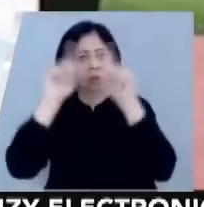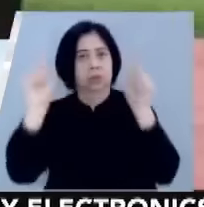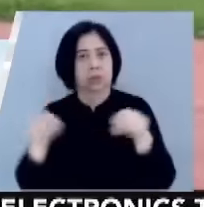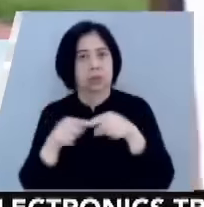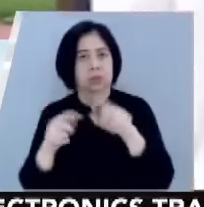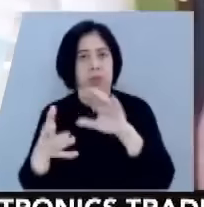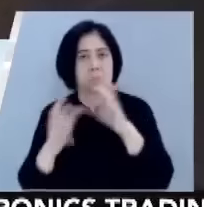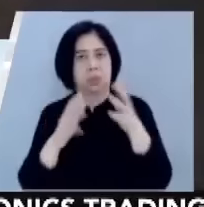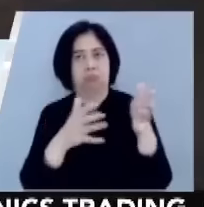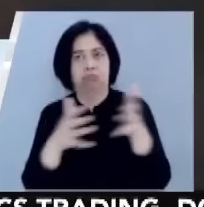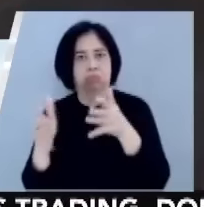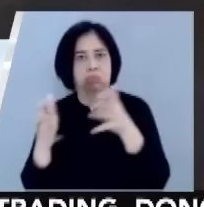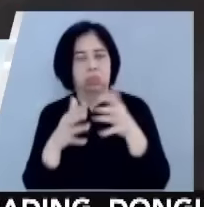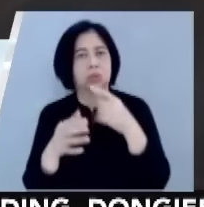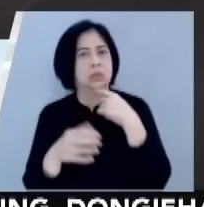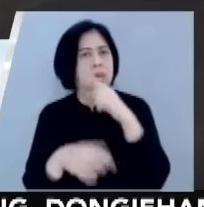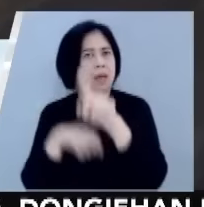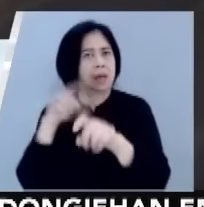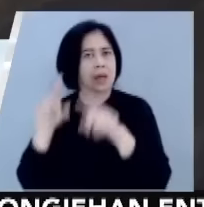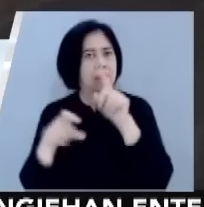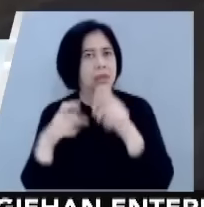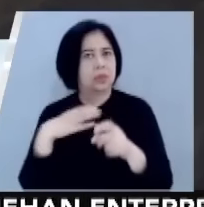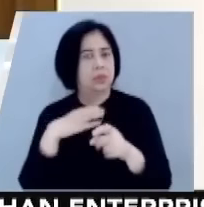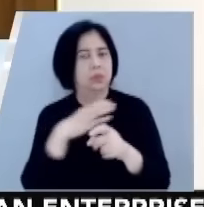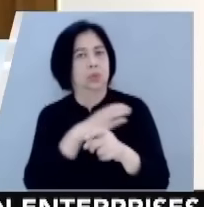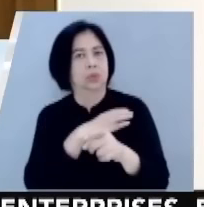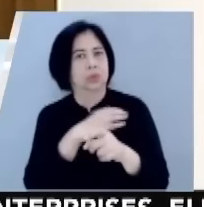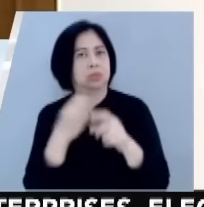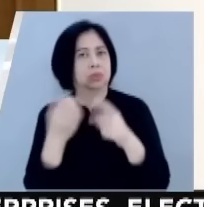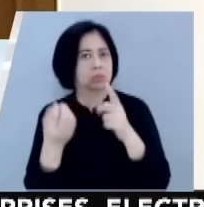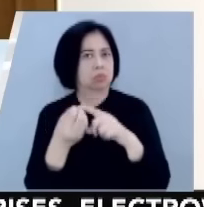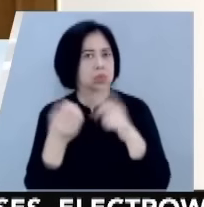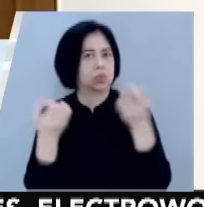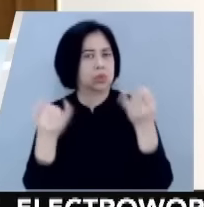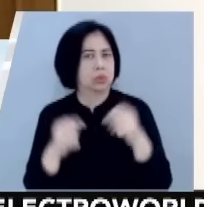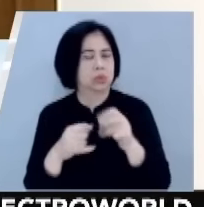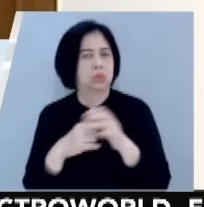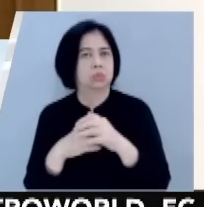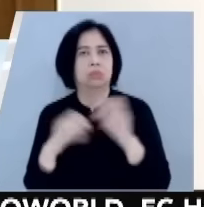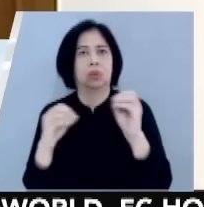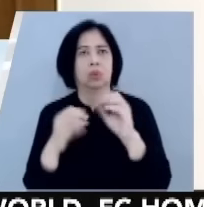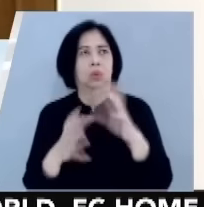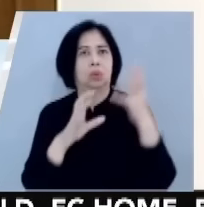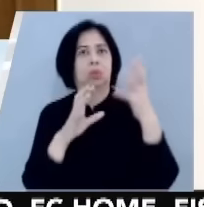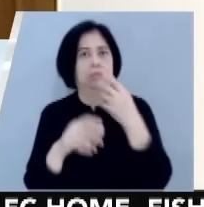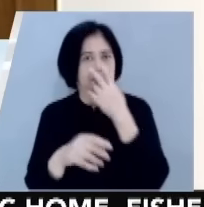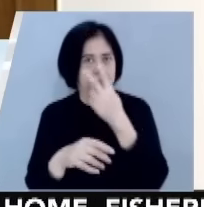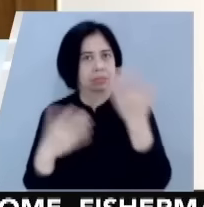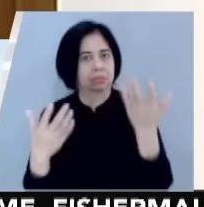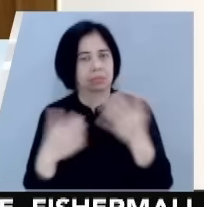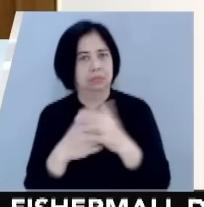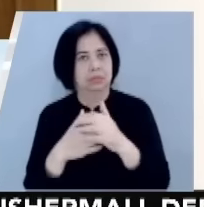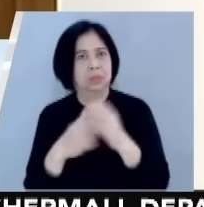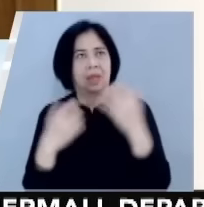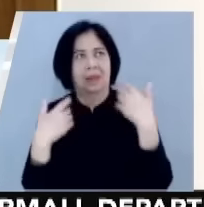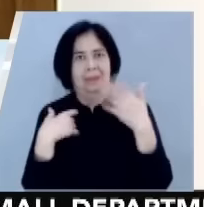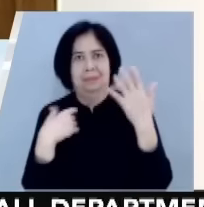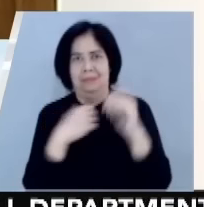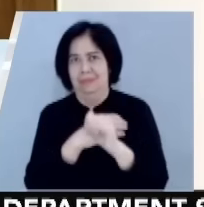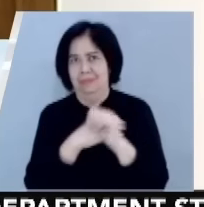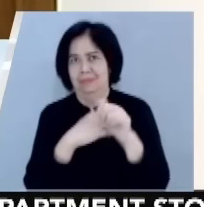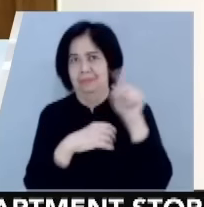destabilization, tinanong namin ng mga kongresista ukol dito. Wala naman pong distab pero nakita nyo naman po yung threats nung sa ating